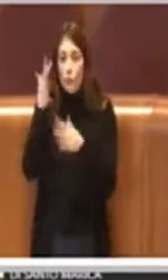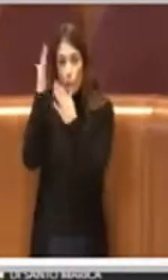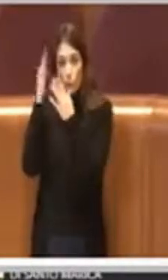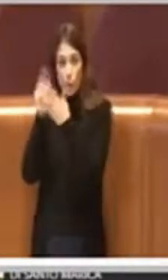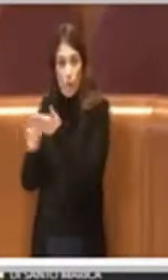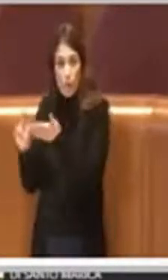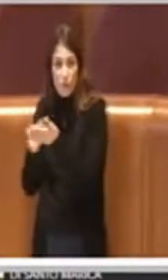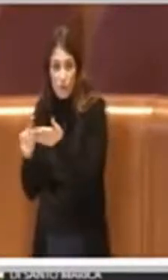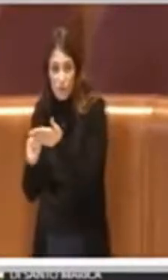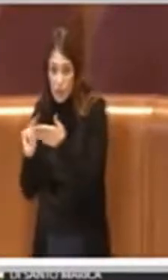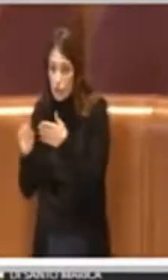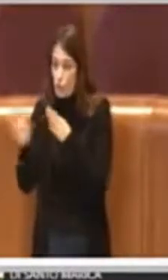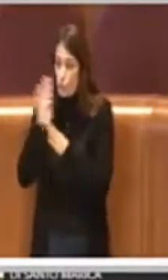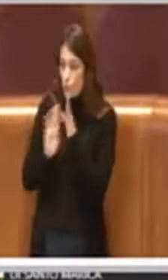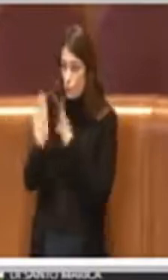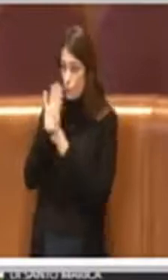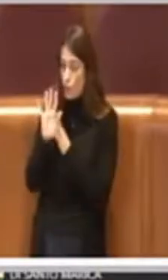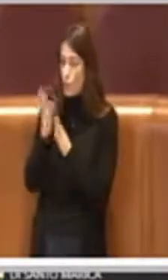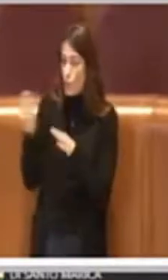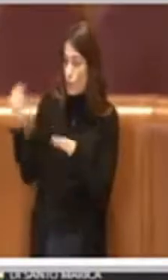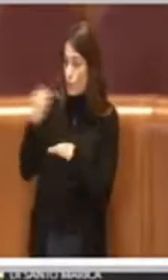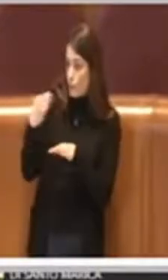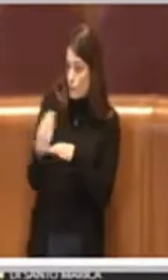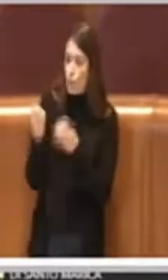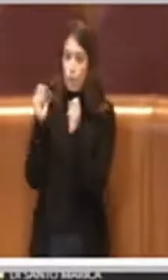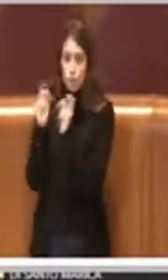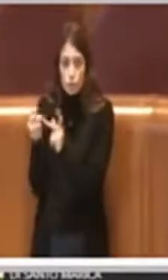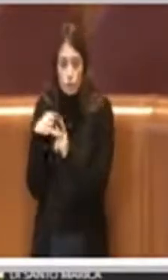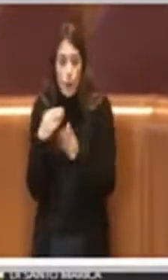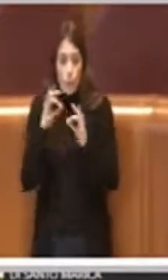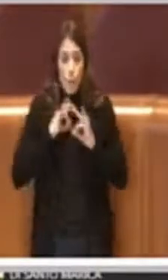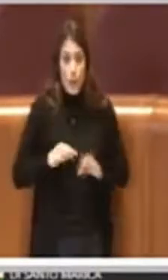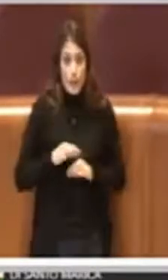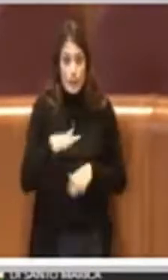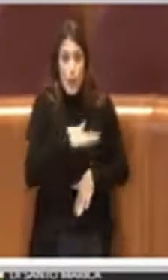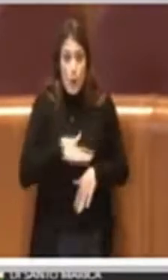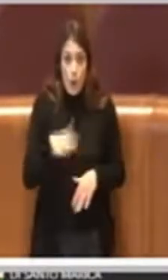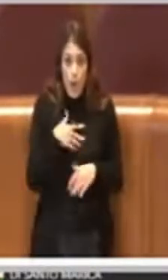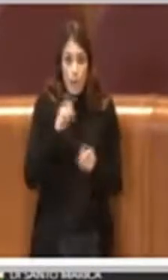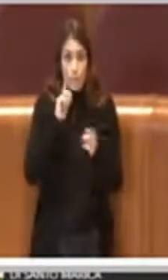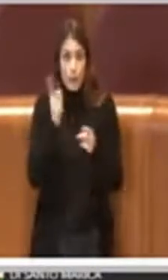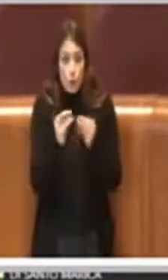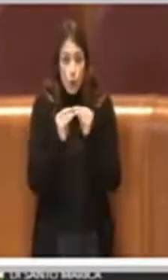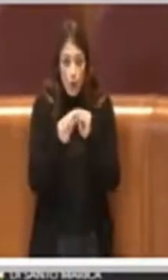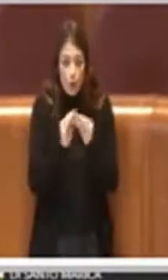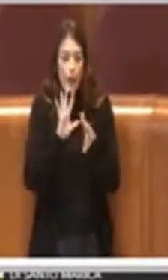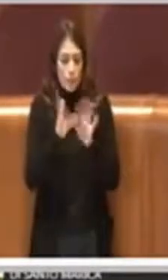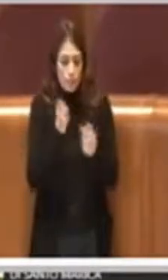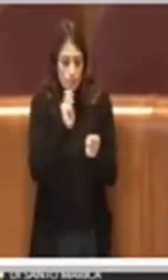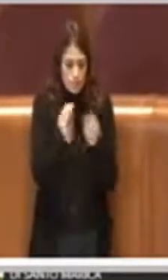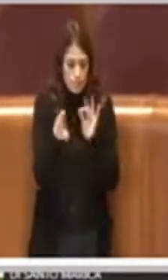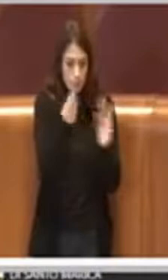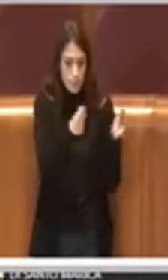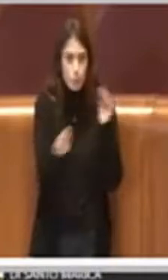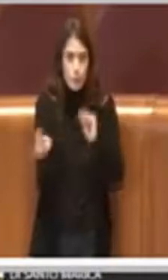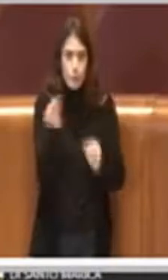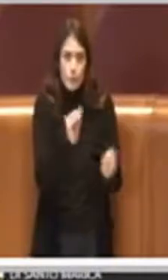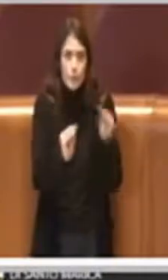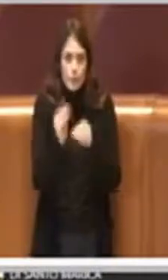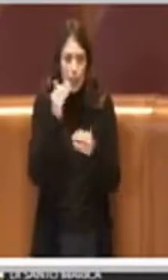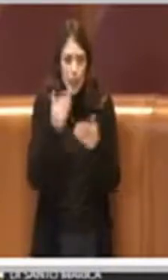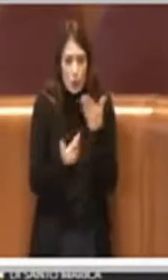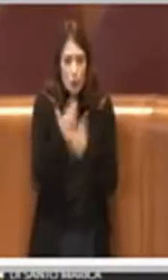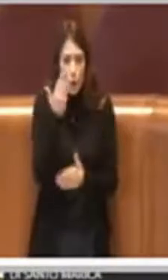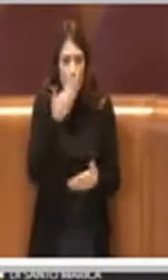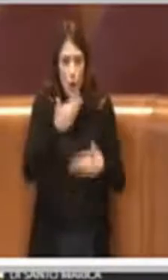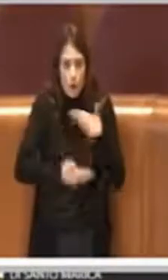abbiamo introdotto anche delle innovazioni, la Polizia Locale ci ha detto come migliorare il regolamento e noi di buon grado abbiamo inserito queste innovazioni